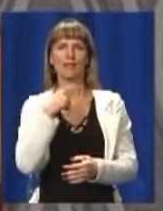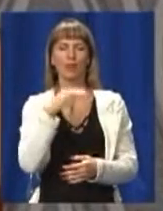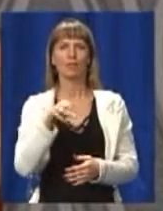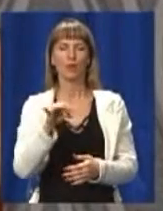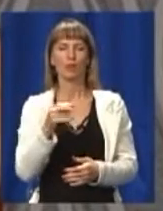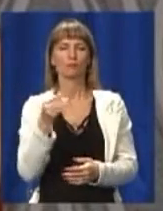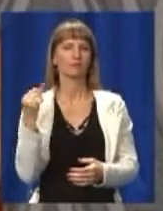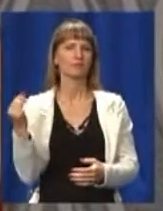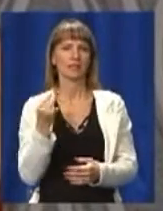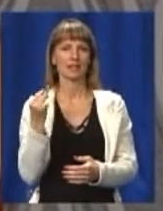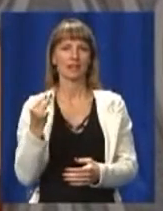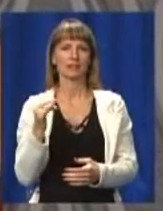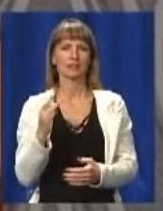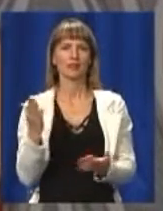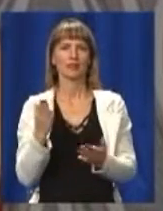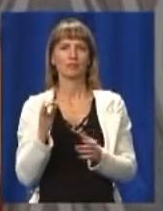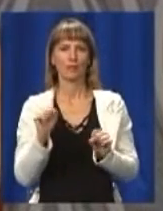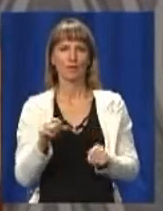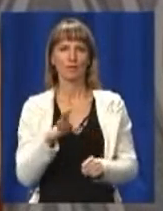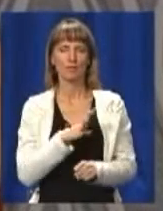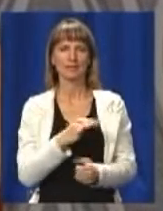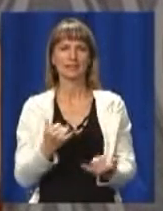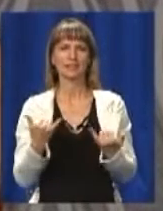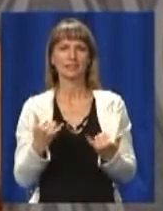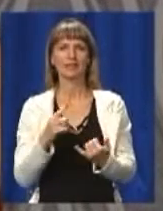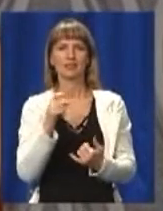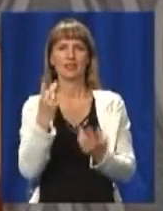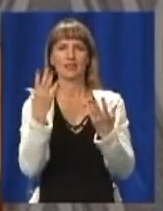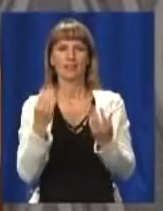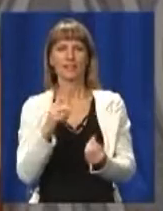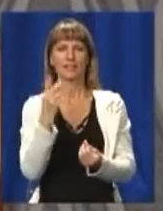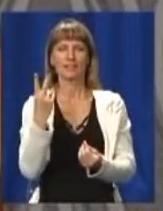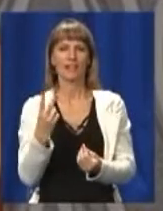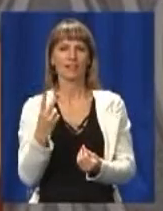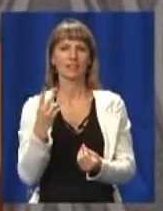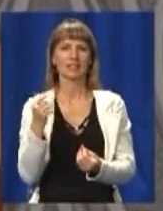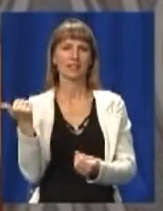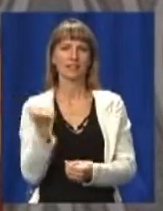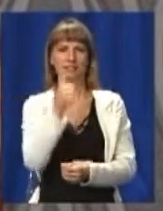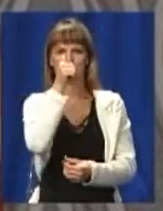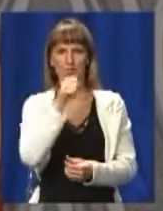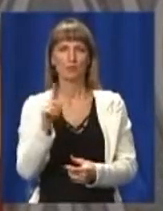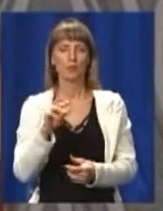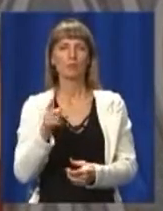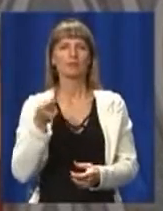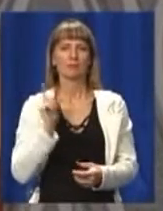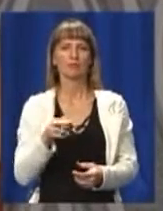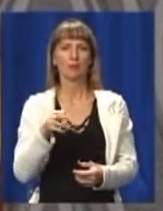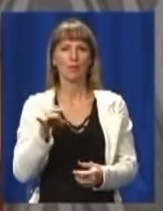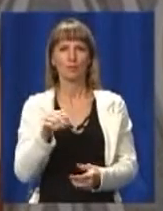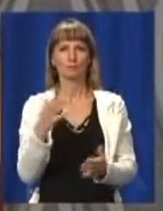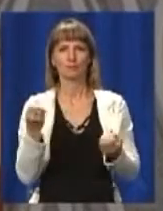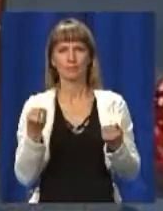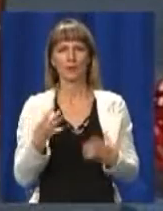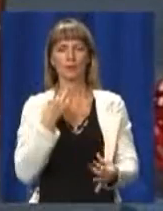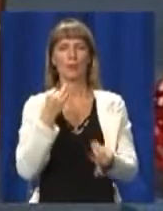про найцікавіші речі, які могли статися просто за день, за два, за тиждень, за місяць, для того, ну, щоб дійсно про них просто хоча